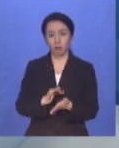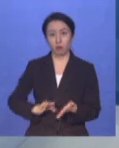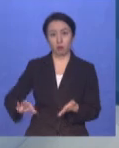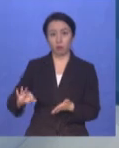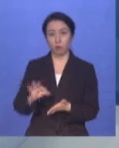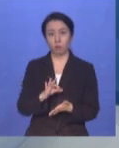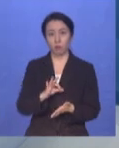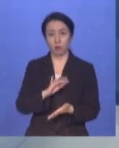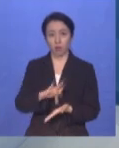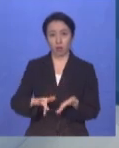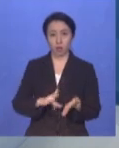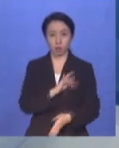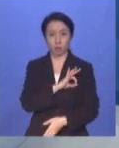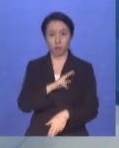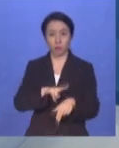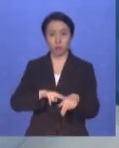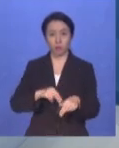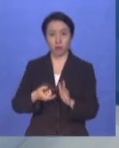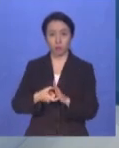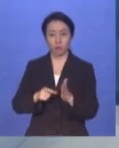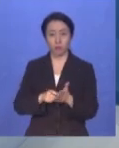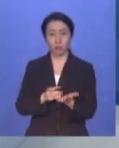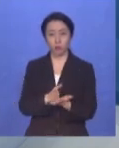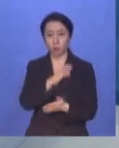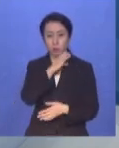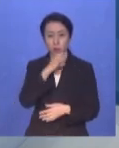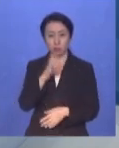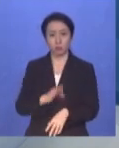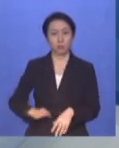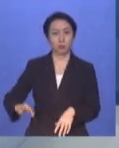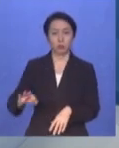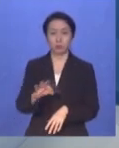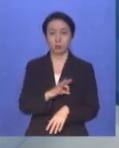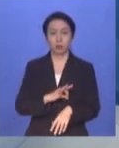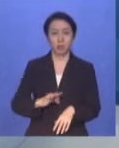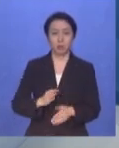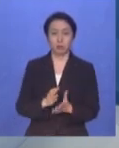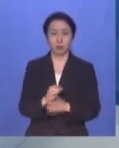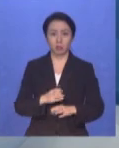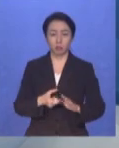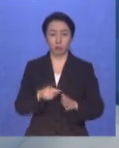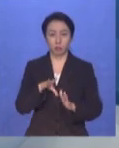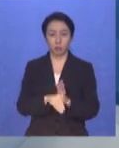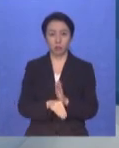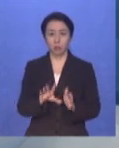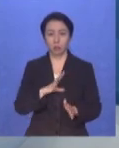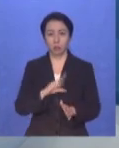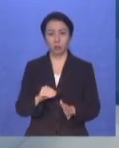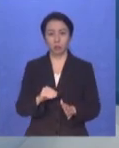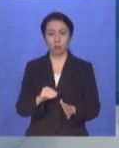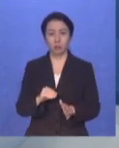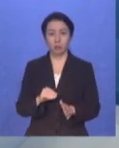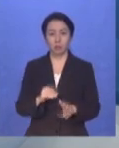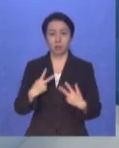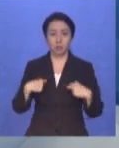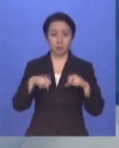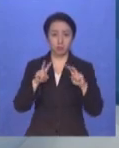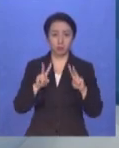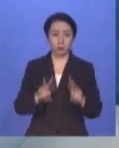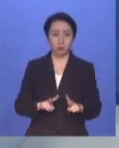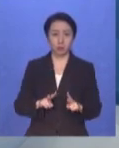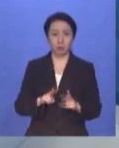және қалалық ювеналды полиция бөлімшелерінің қызметкерлері Солтүстік Қазақстан облысы бойынша кәмелетке толмағандар жөндегі